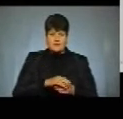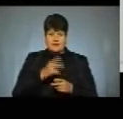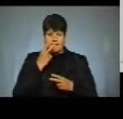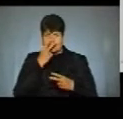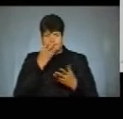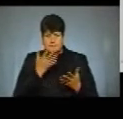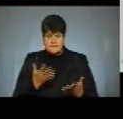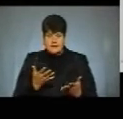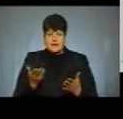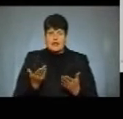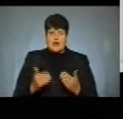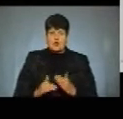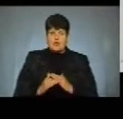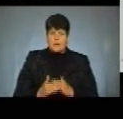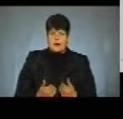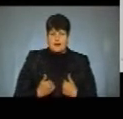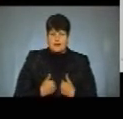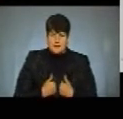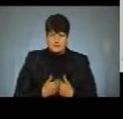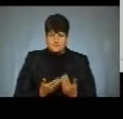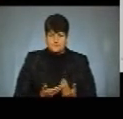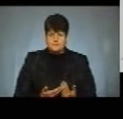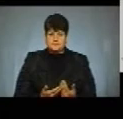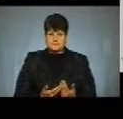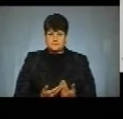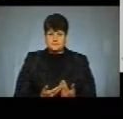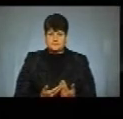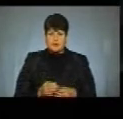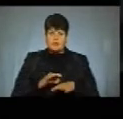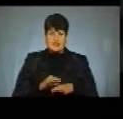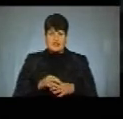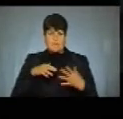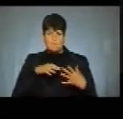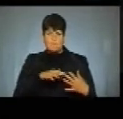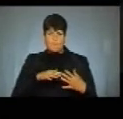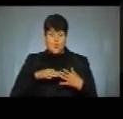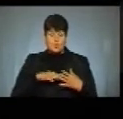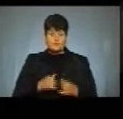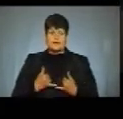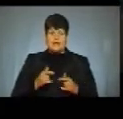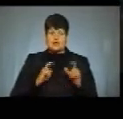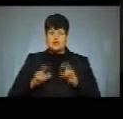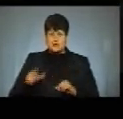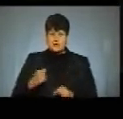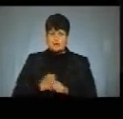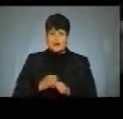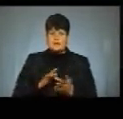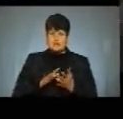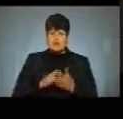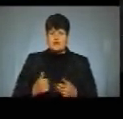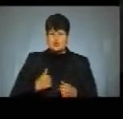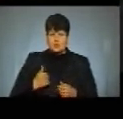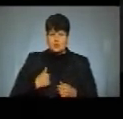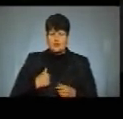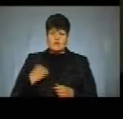і яка допомагає нам в веденні бою. Для студентів провели екскурсію у воєнно-історичному